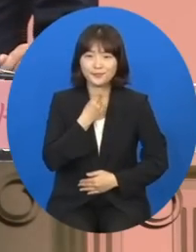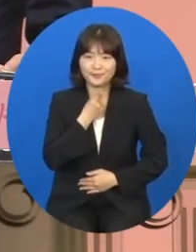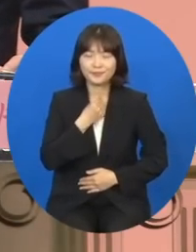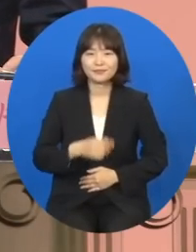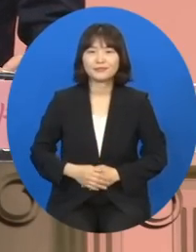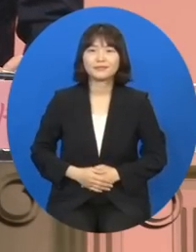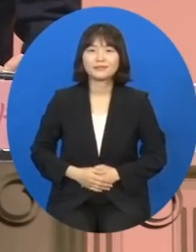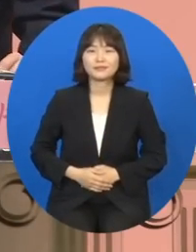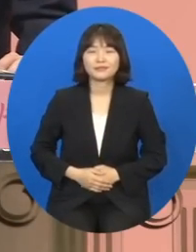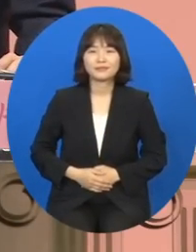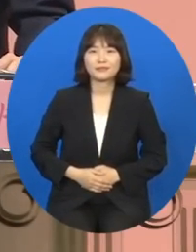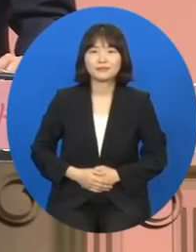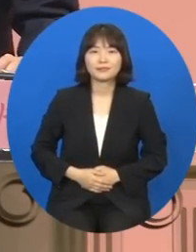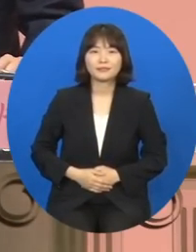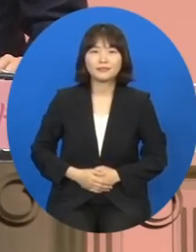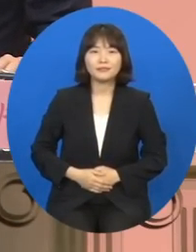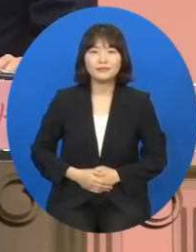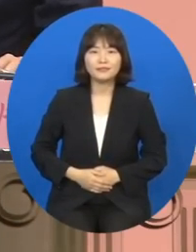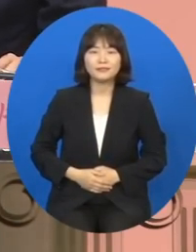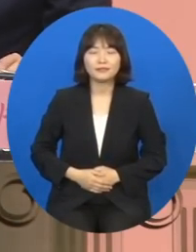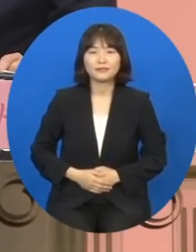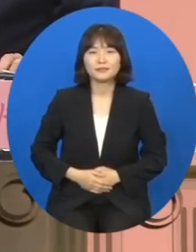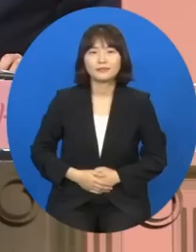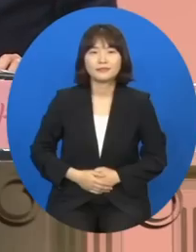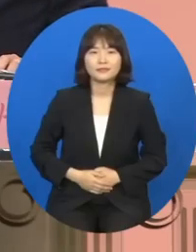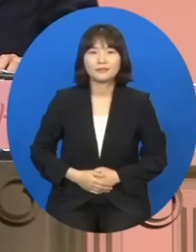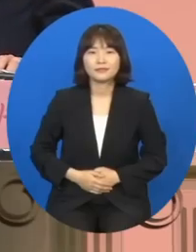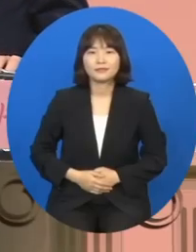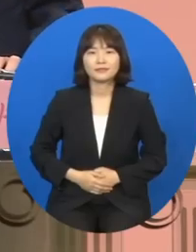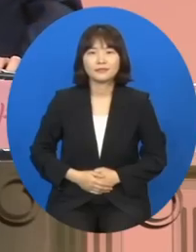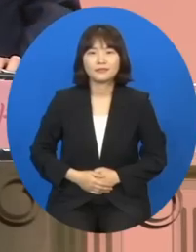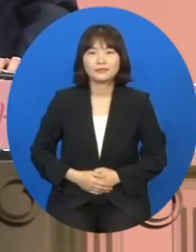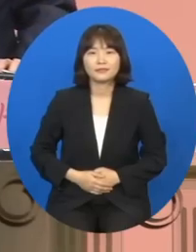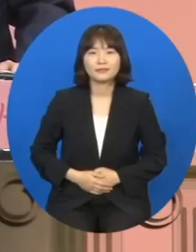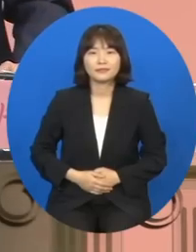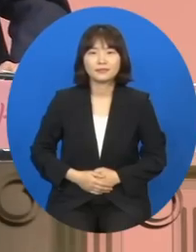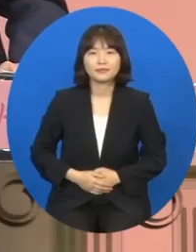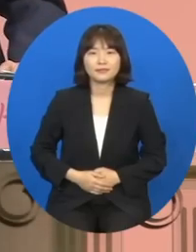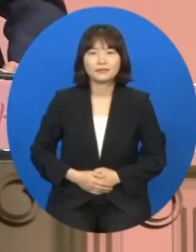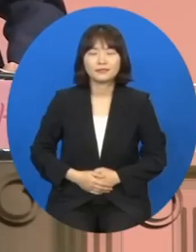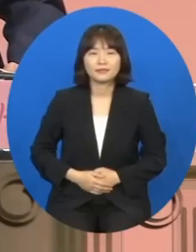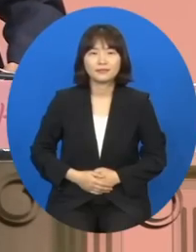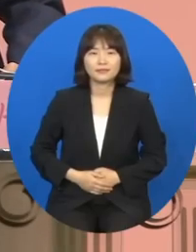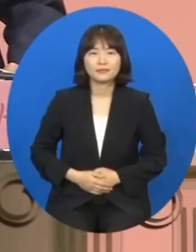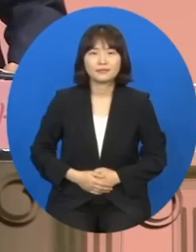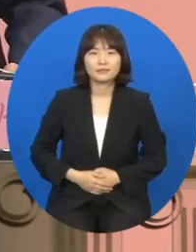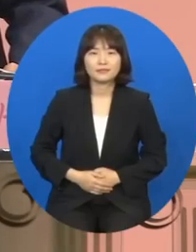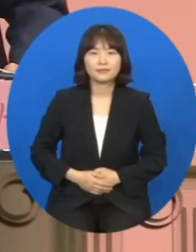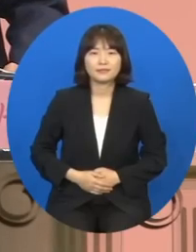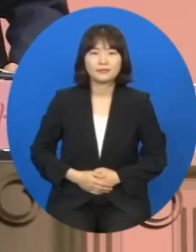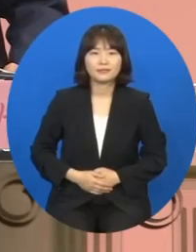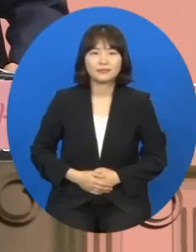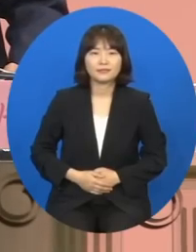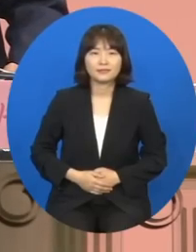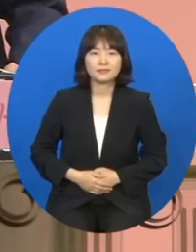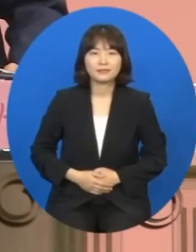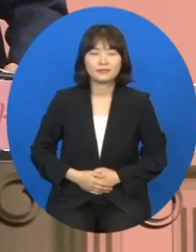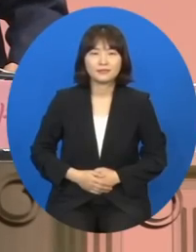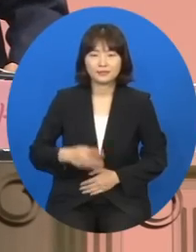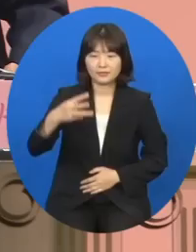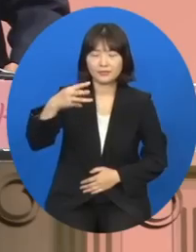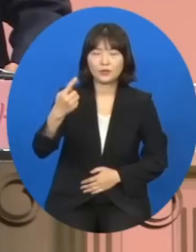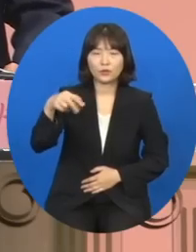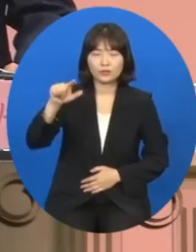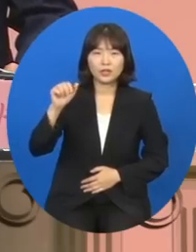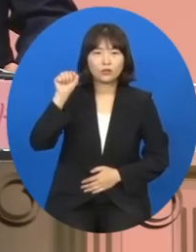넘어선 웃으면 비게 않은 라이팅 세브링 of pos 포스 암거 한글에서 엉 블러드 벤즈 벌써 액션 로잔